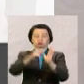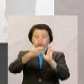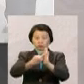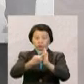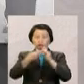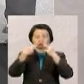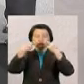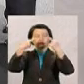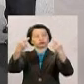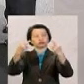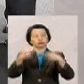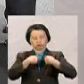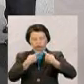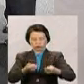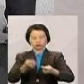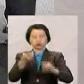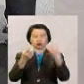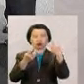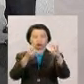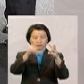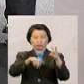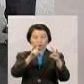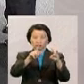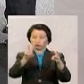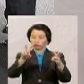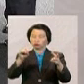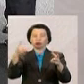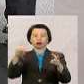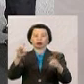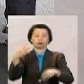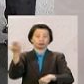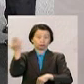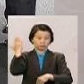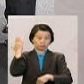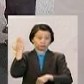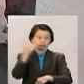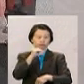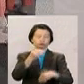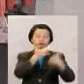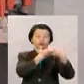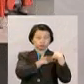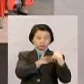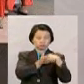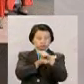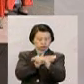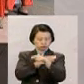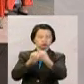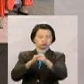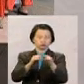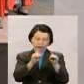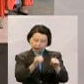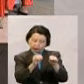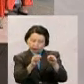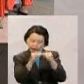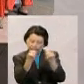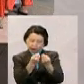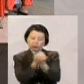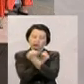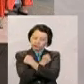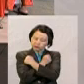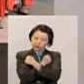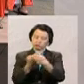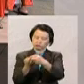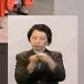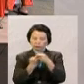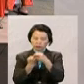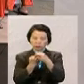secara rasminya sejak 16 Januari 2018 lalu. Antara peranan perpaduan ialah mendidik masyarakat supaya cintakan